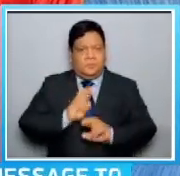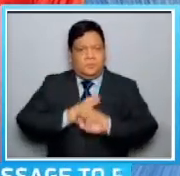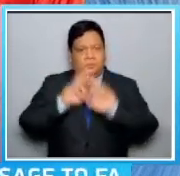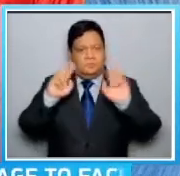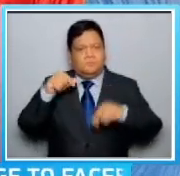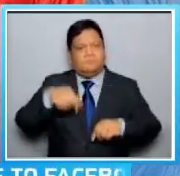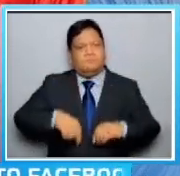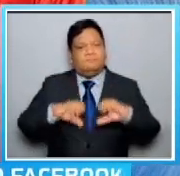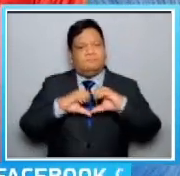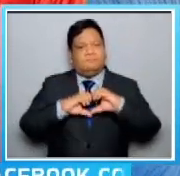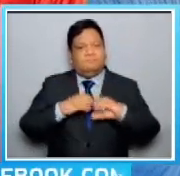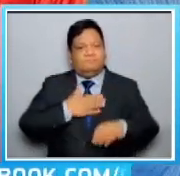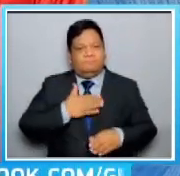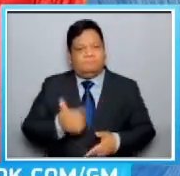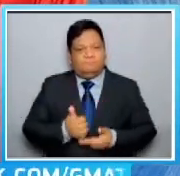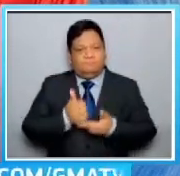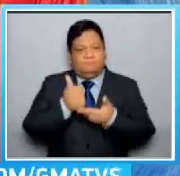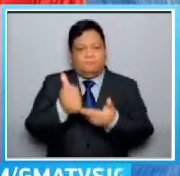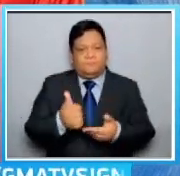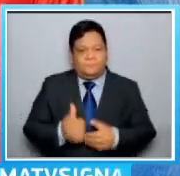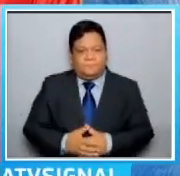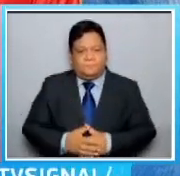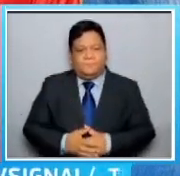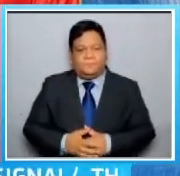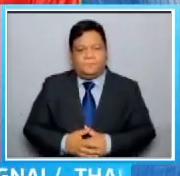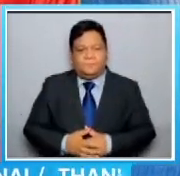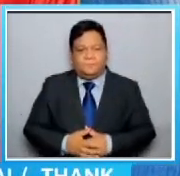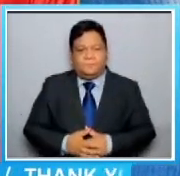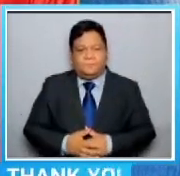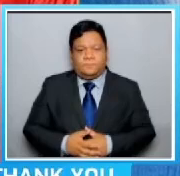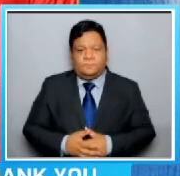ready. Serbisyong totoo ng GMA News.